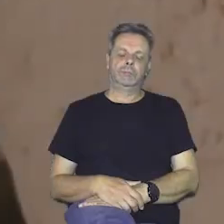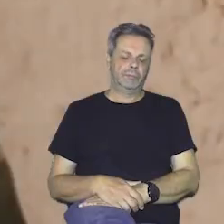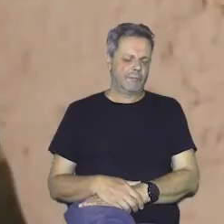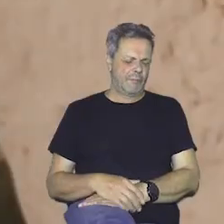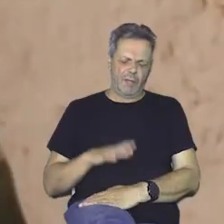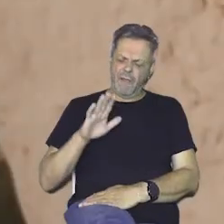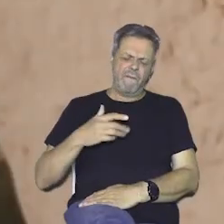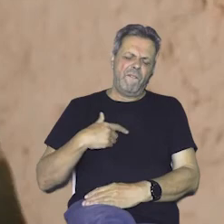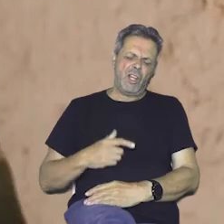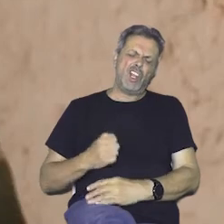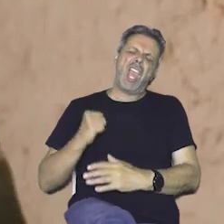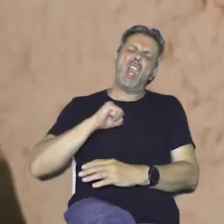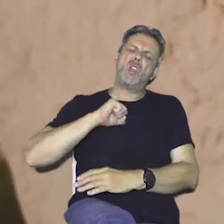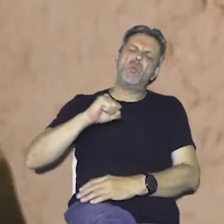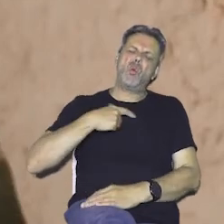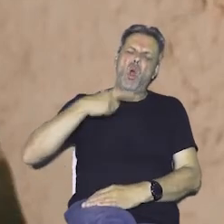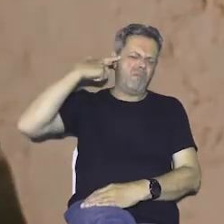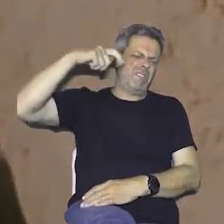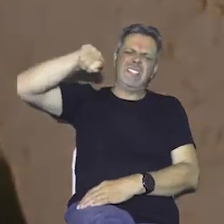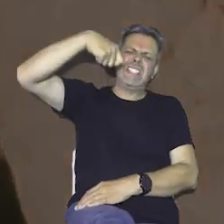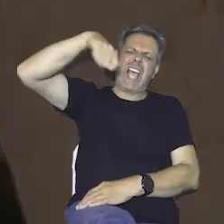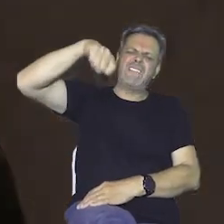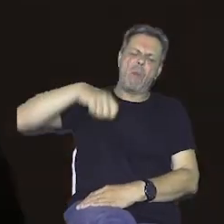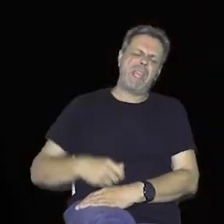Već je tuklo sa zvonika